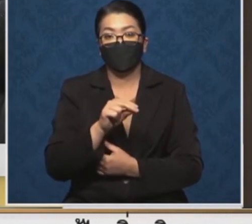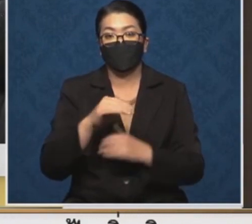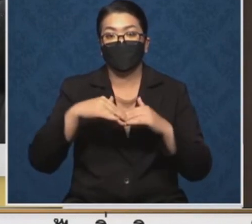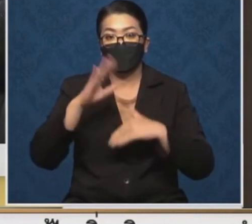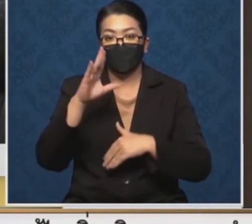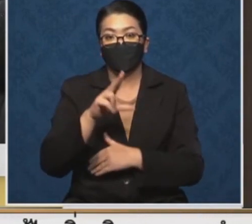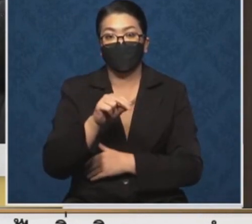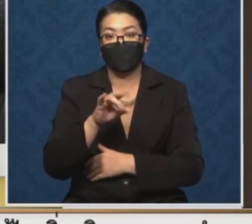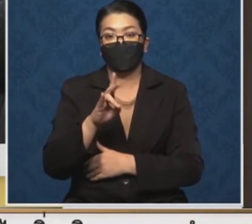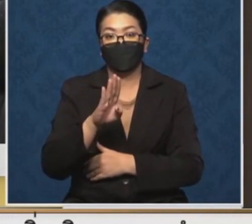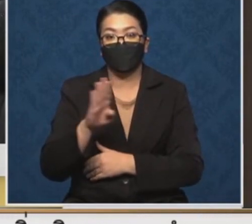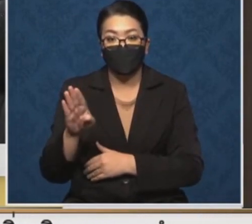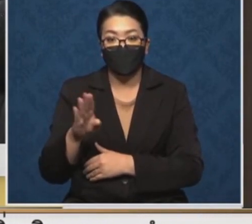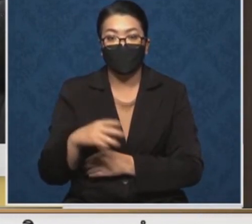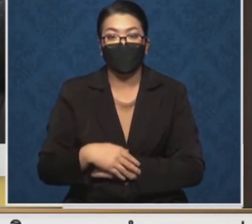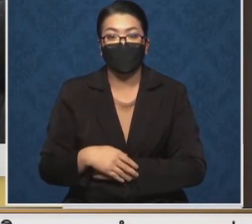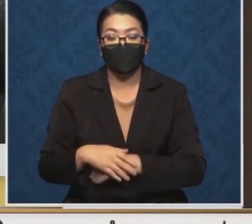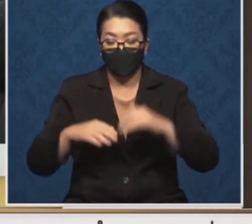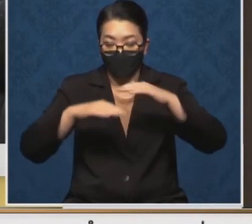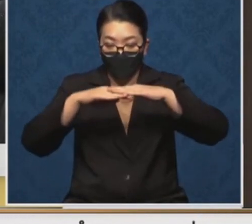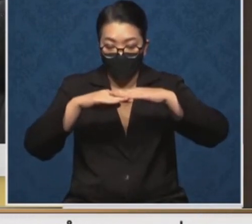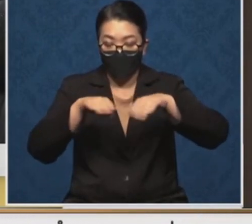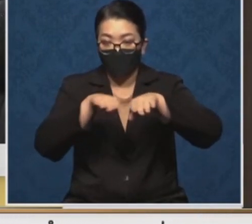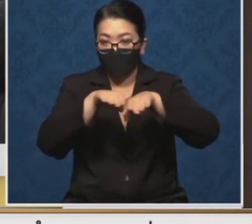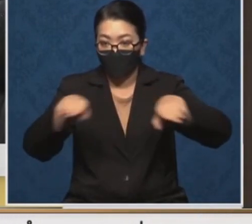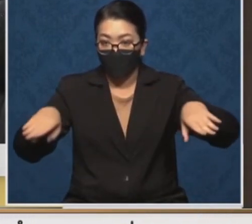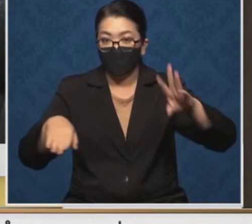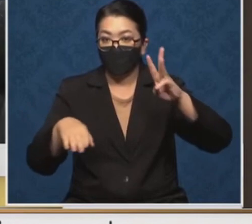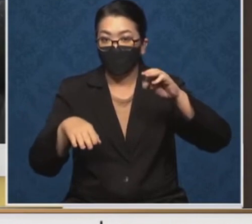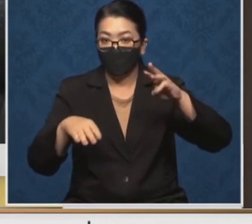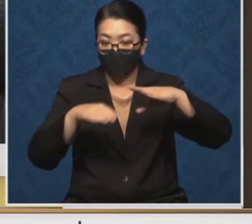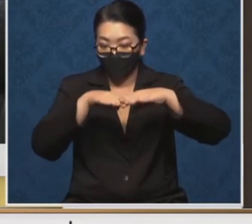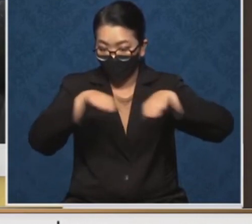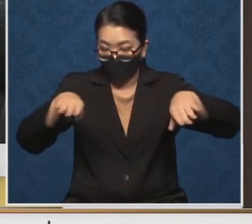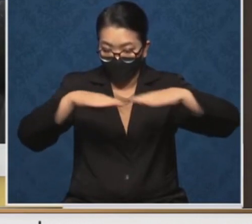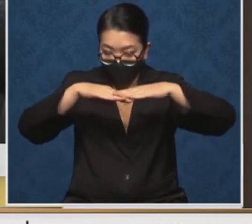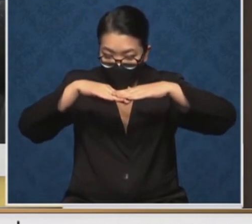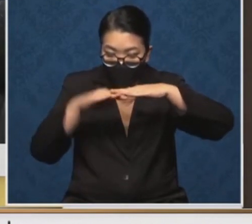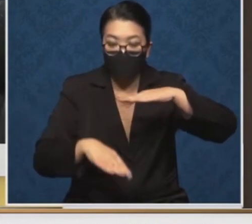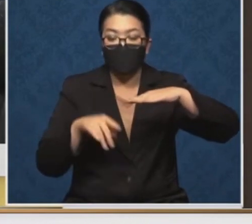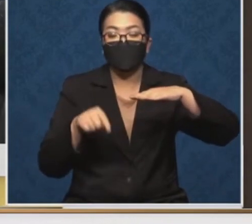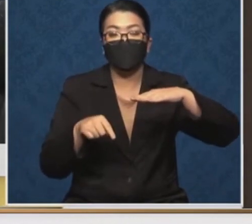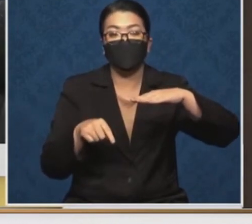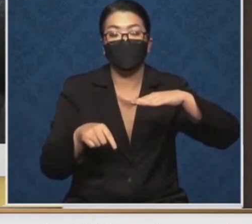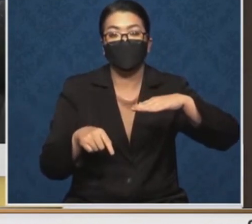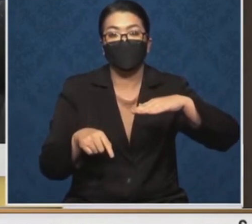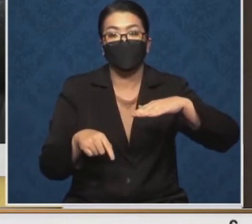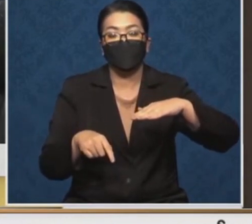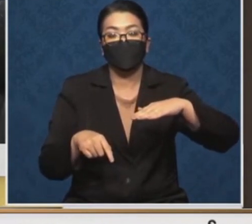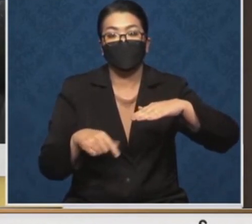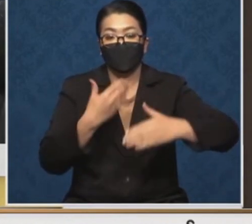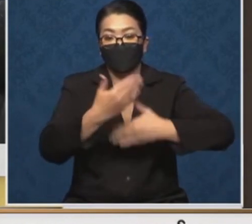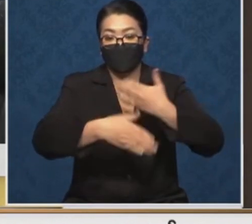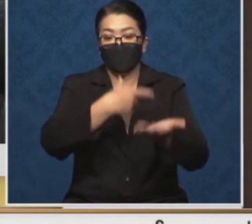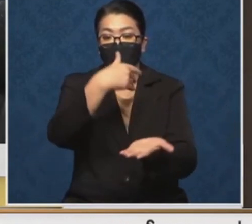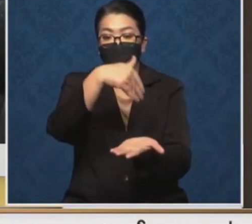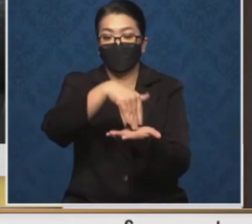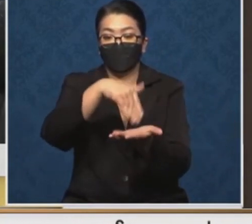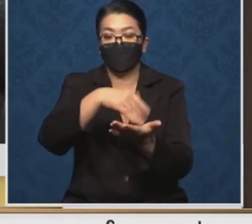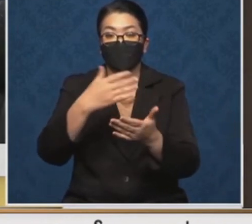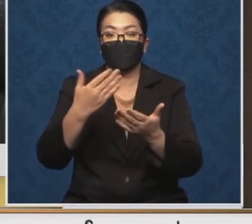37บาทต่ำกว่าราคาที่ยางนะวันนั้นต่ำกว่าราคายางในท้องตลาดณวัน